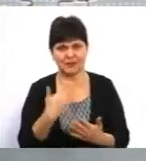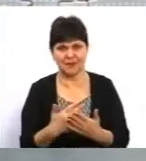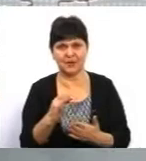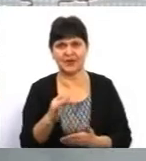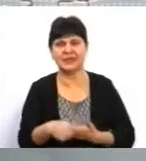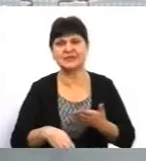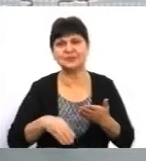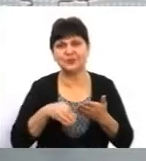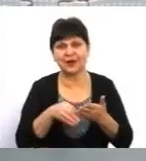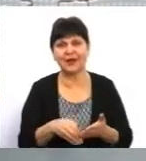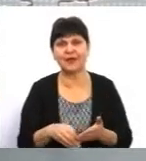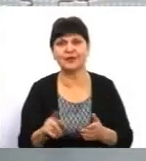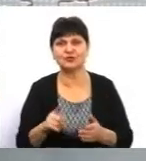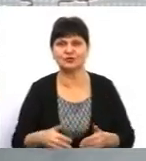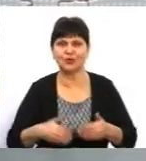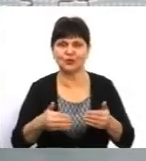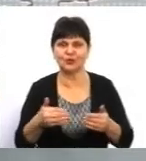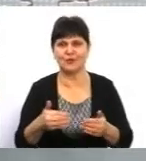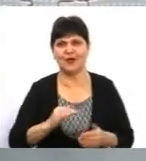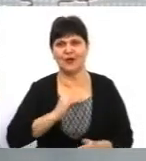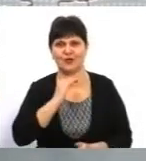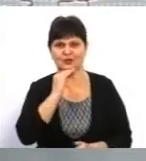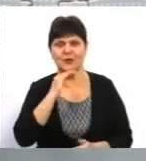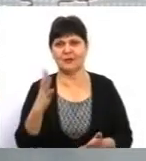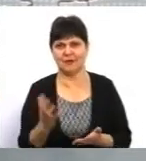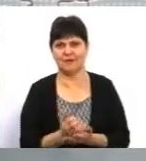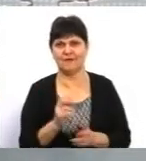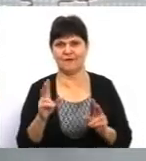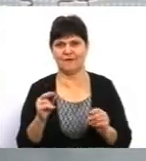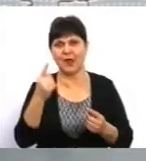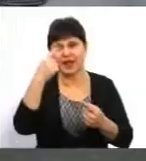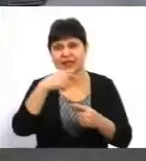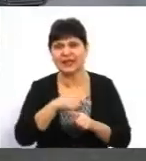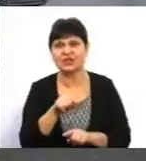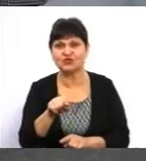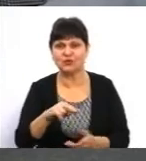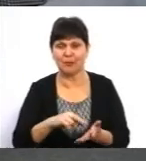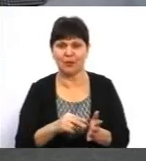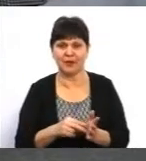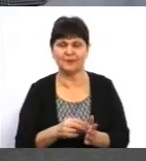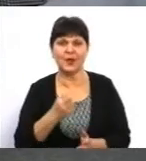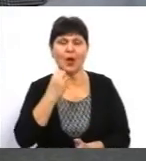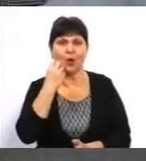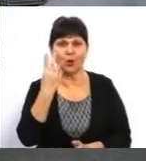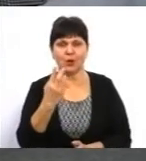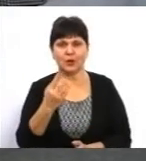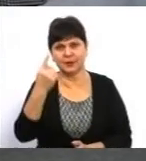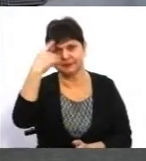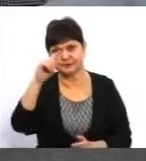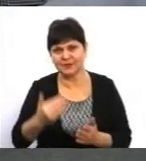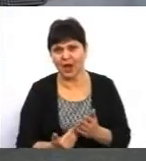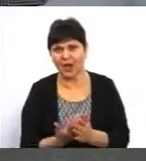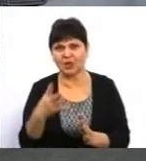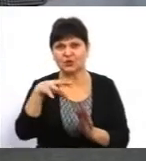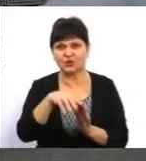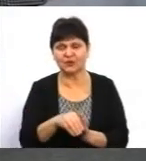ми рухались достатньо вдало саме в технічному плані. Коли анонсували і говорили лише на